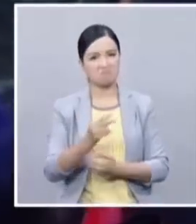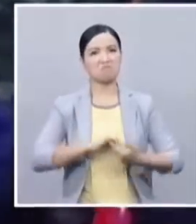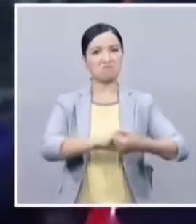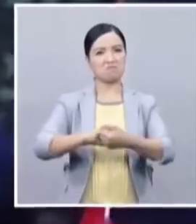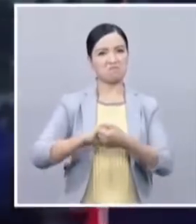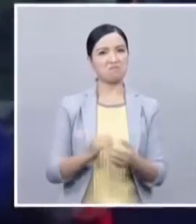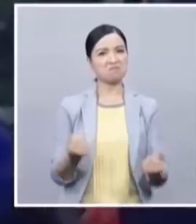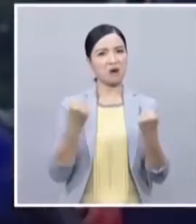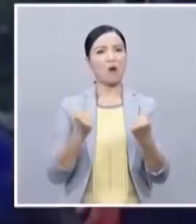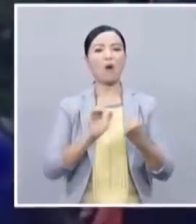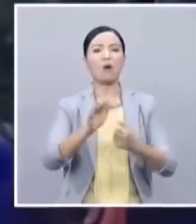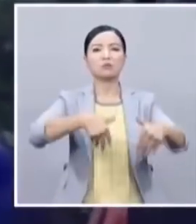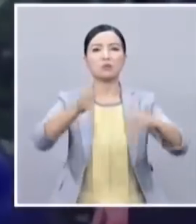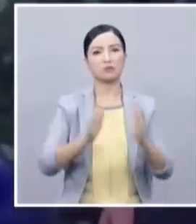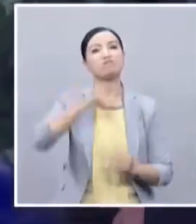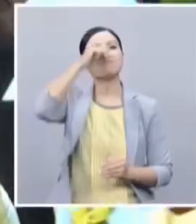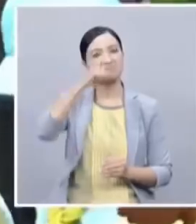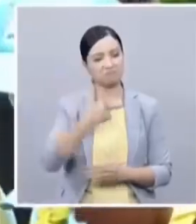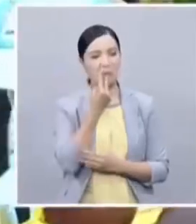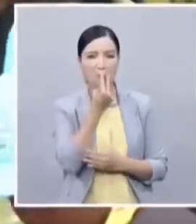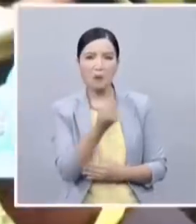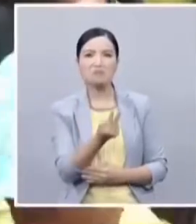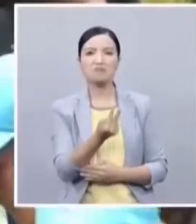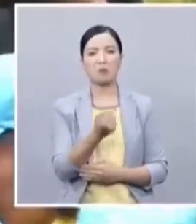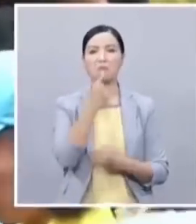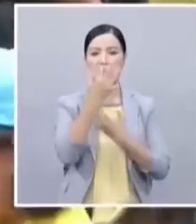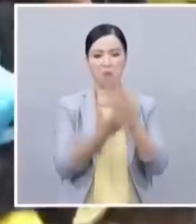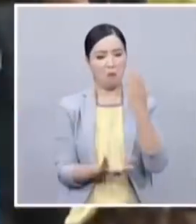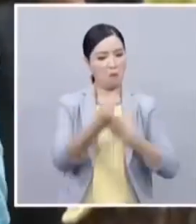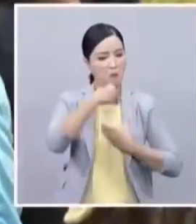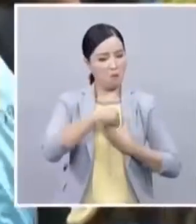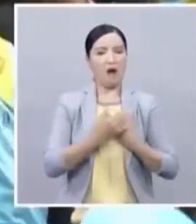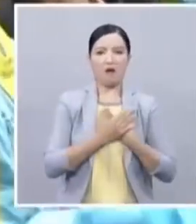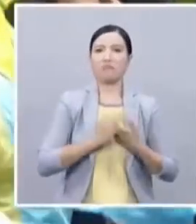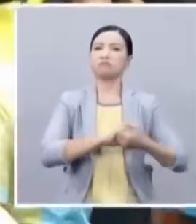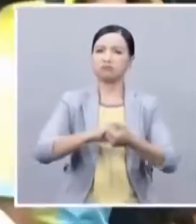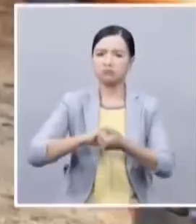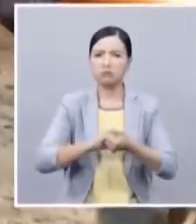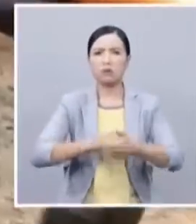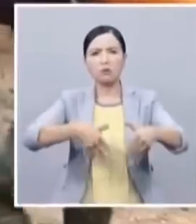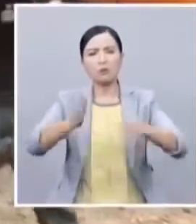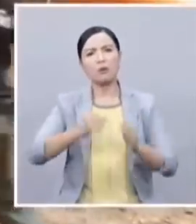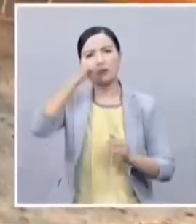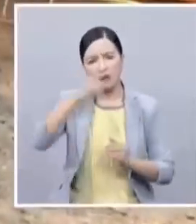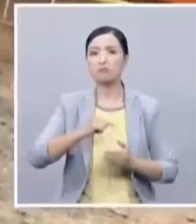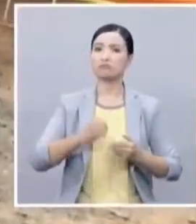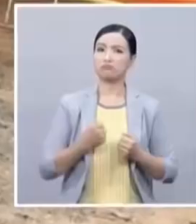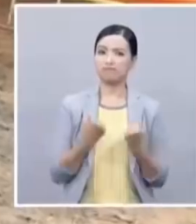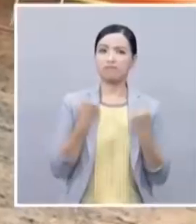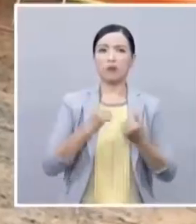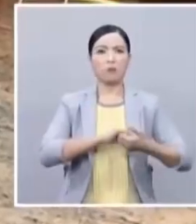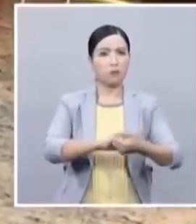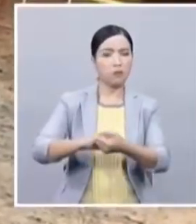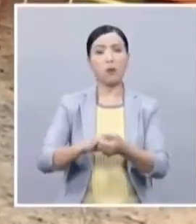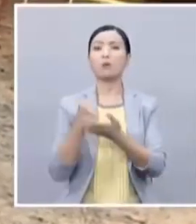คคีของชนชาติไทยของเราที่มีอยู่ในสายเลือดทุกยุคทุกสมัยทุกคราที่ชาวไทยร่วมแรงร่วมใจกันเ